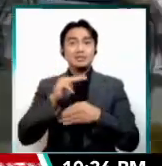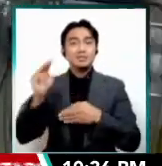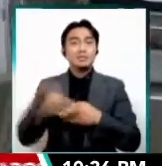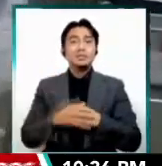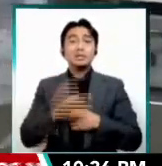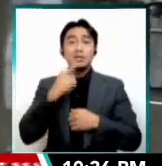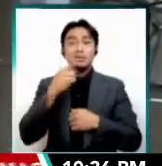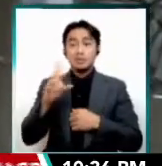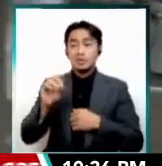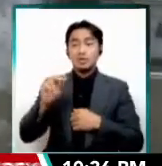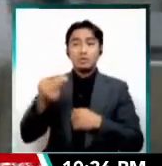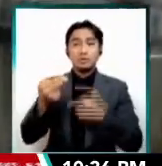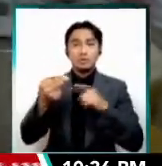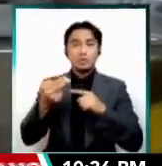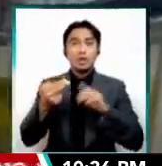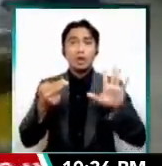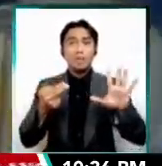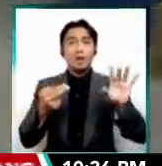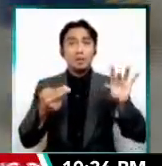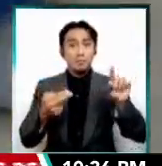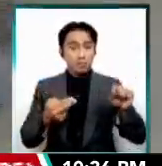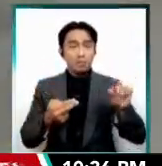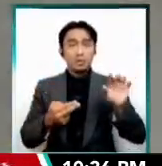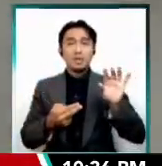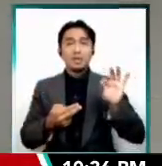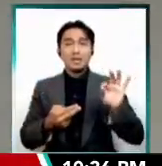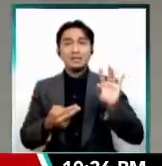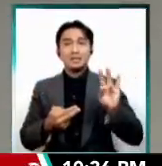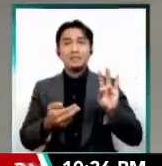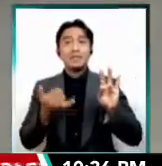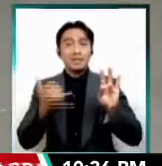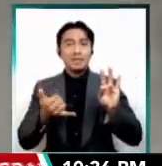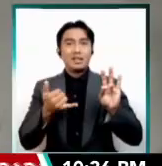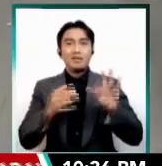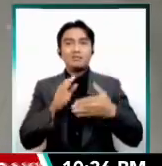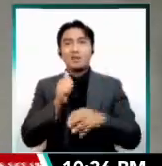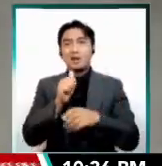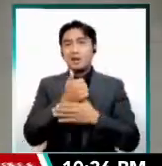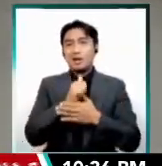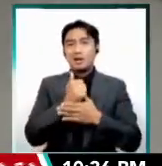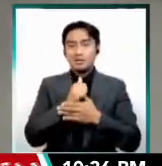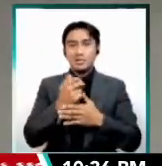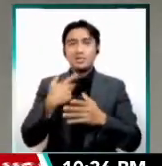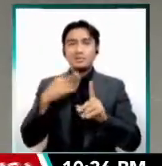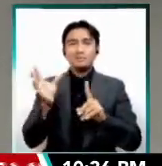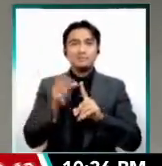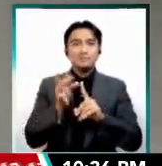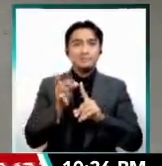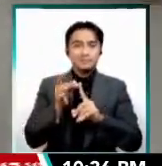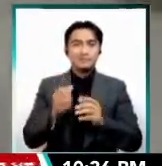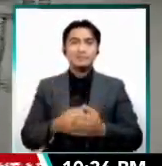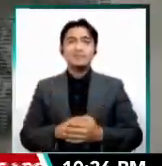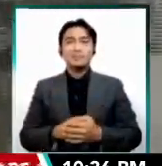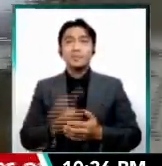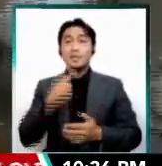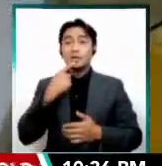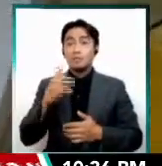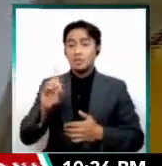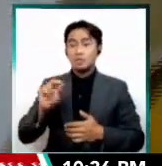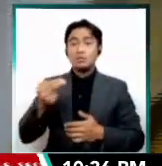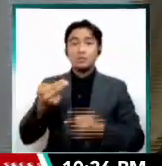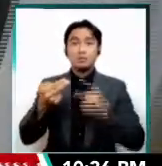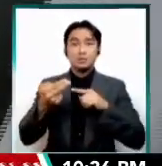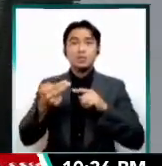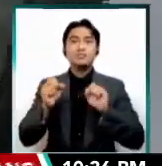nasa 5.97 na ang average daily attack rate. Sabi noon ng DOH, pwede na mag-alert level 2 ang Metro